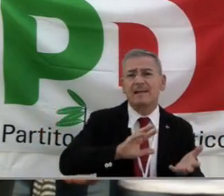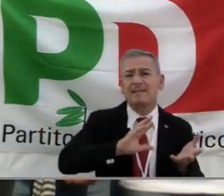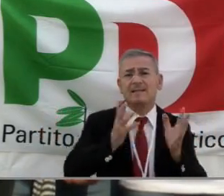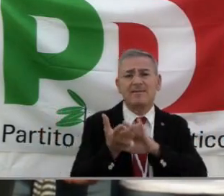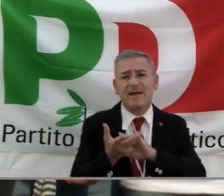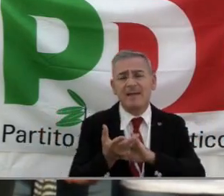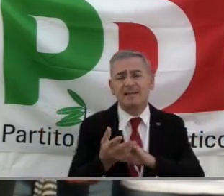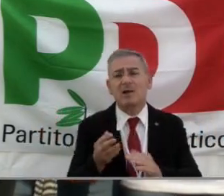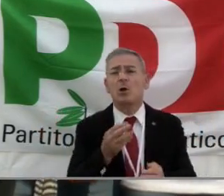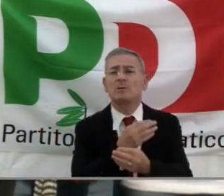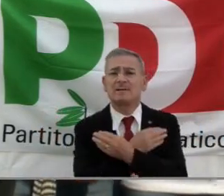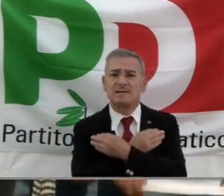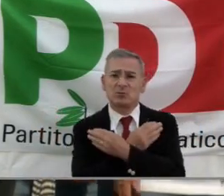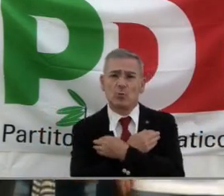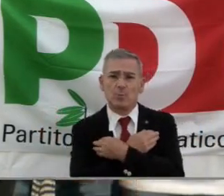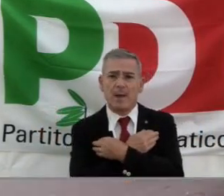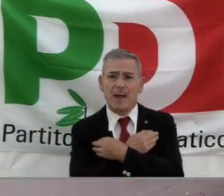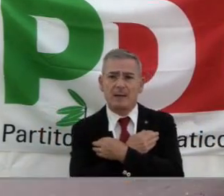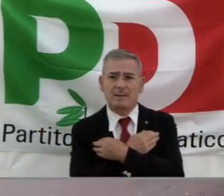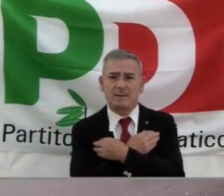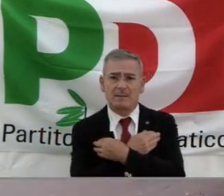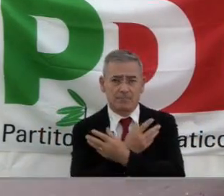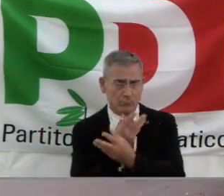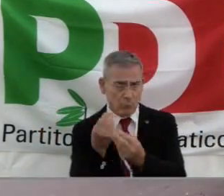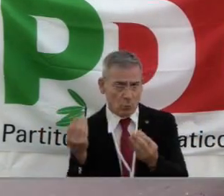diventeranno disoccupati.